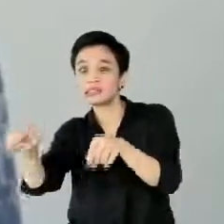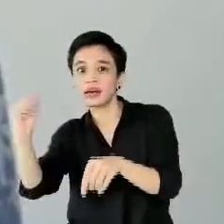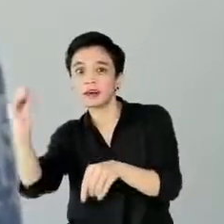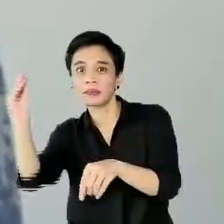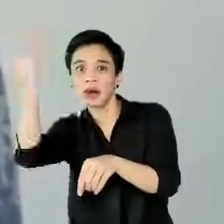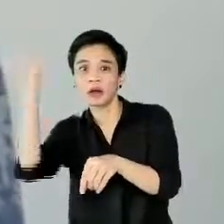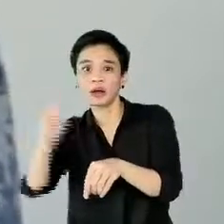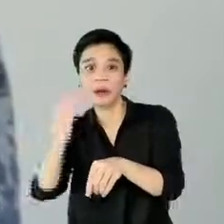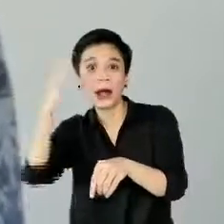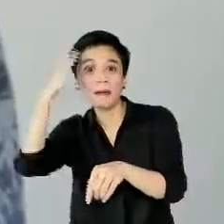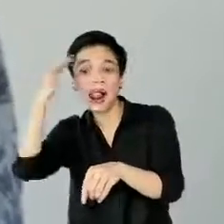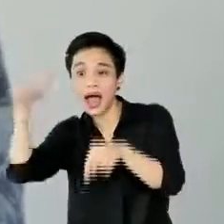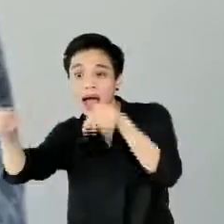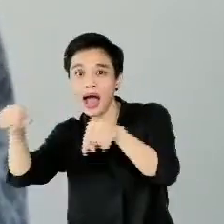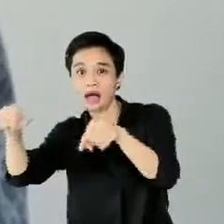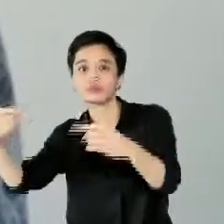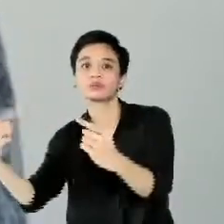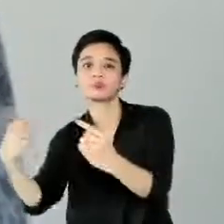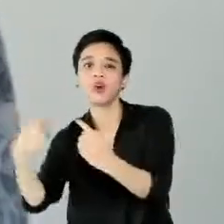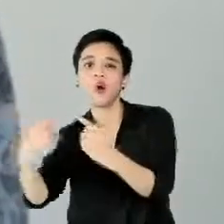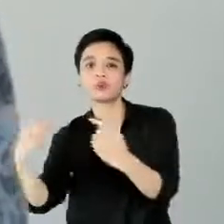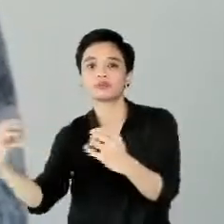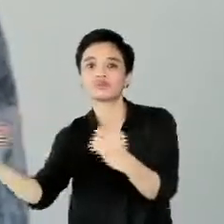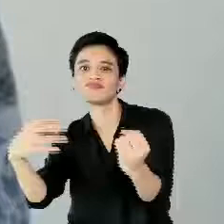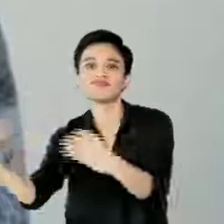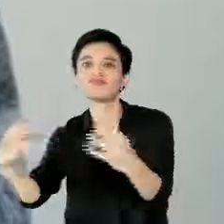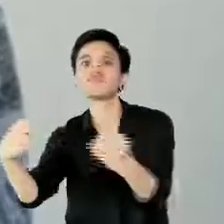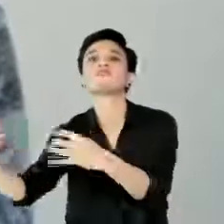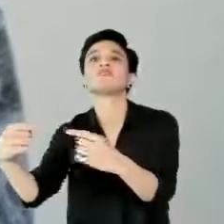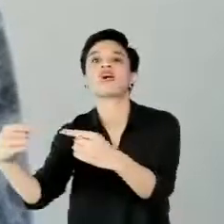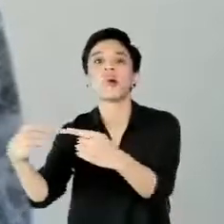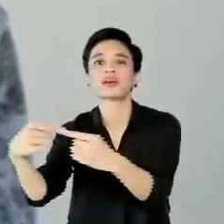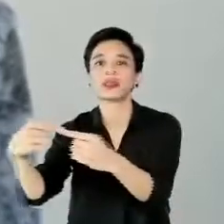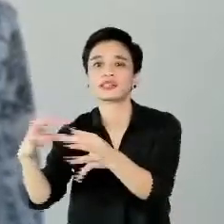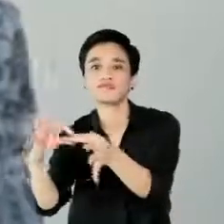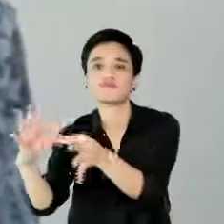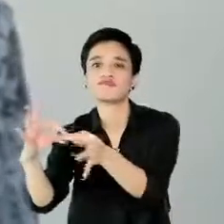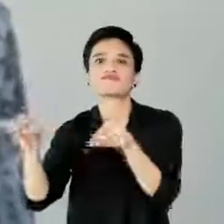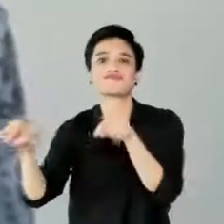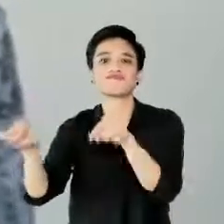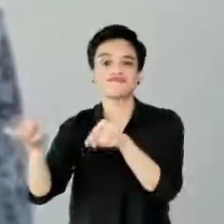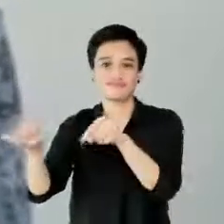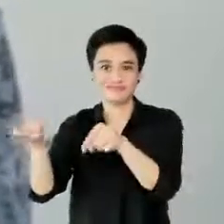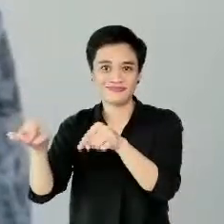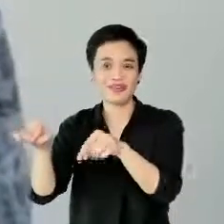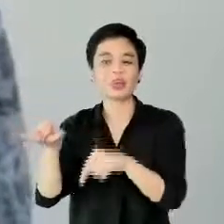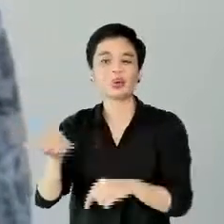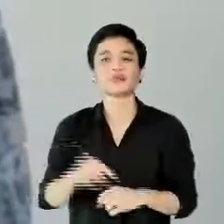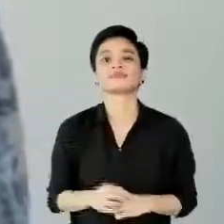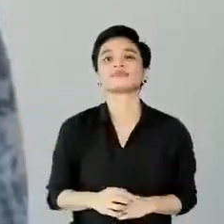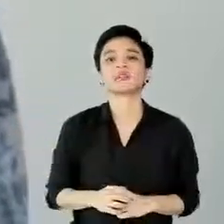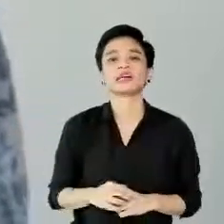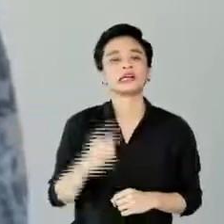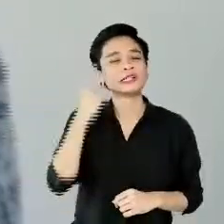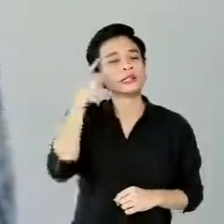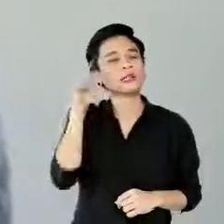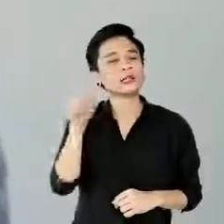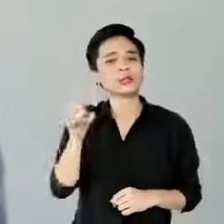informasi dan beberapa hal yang terkait dengan aspek tentunya kaitan koordinasi